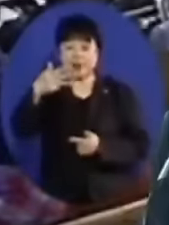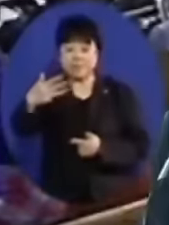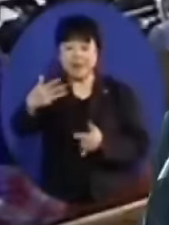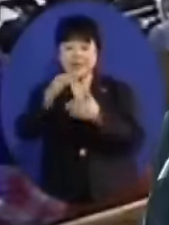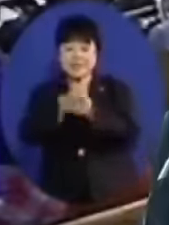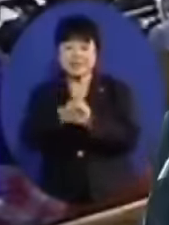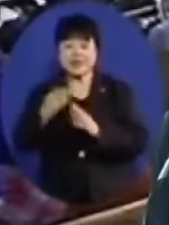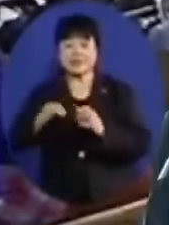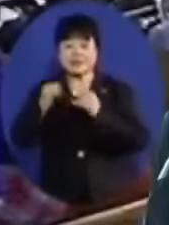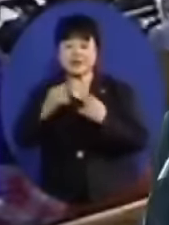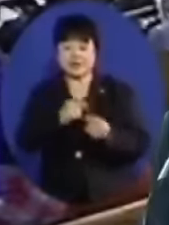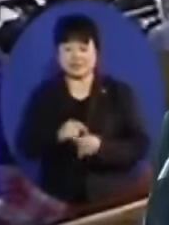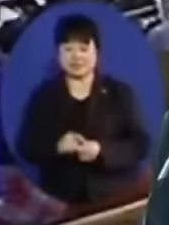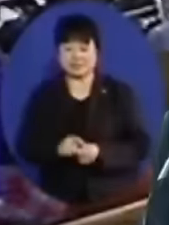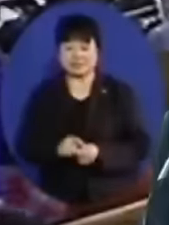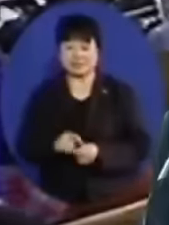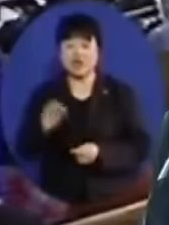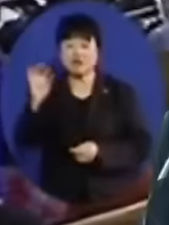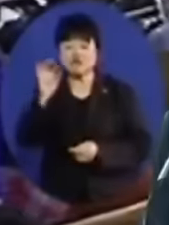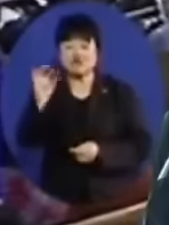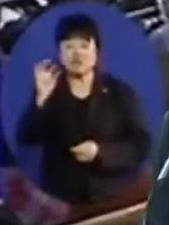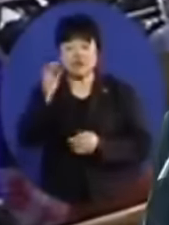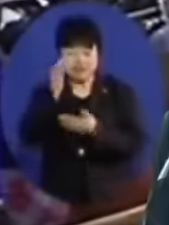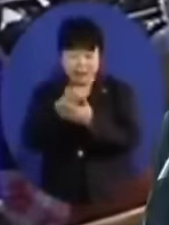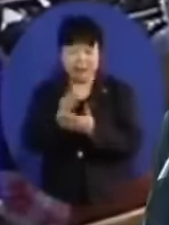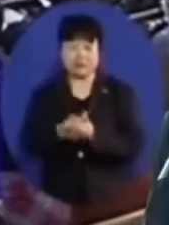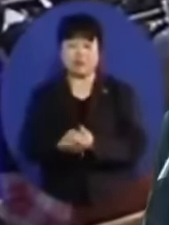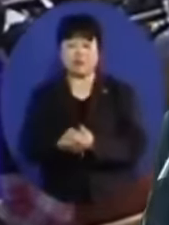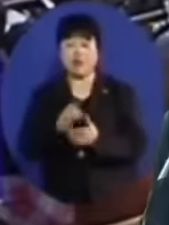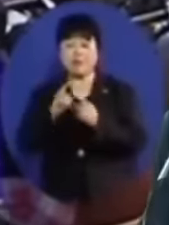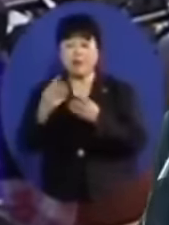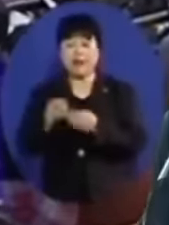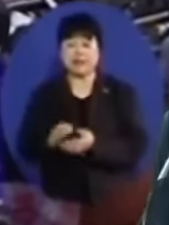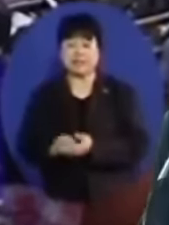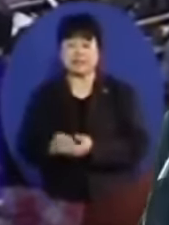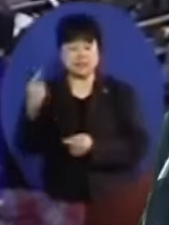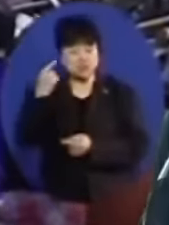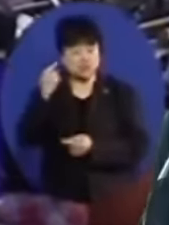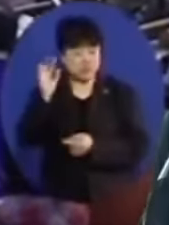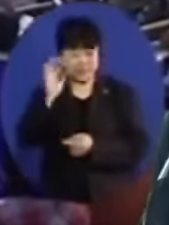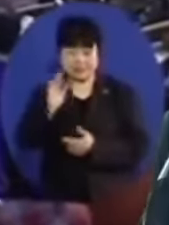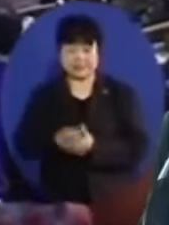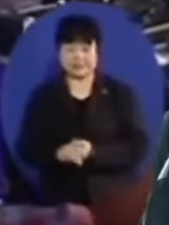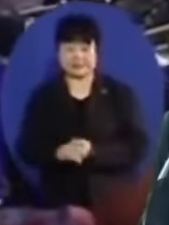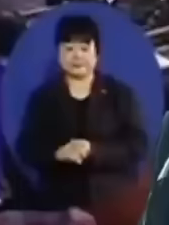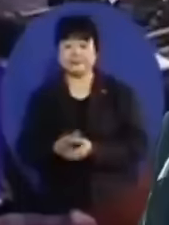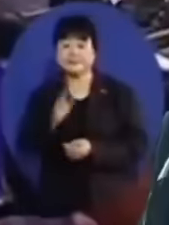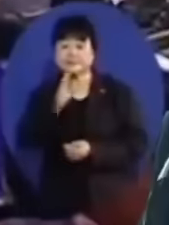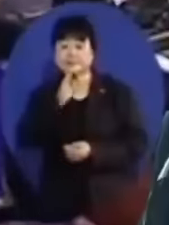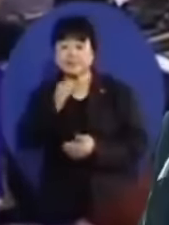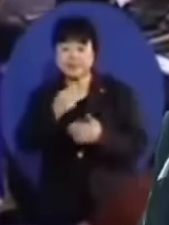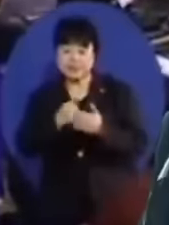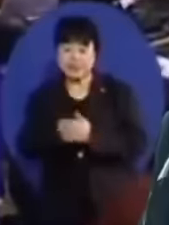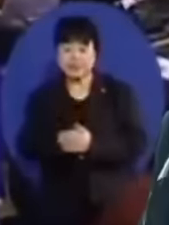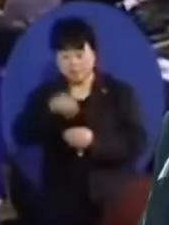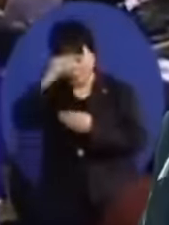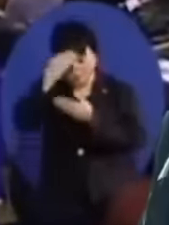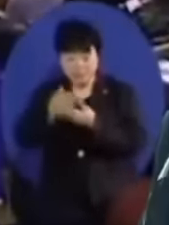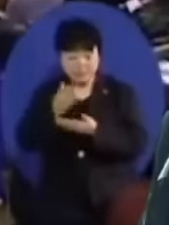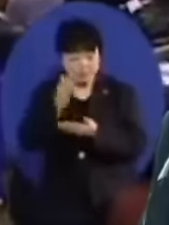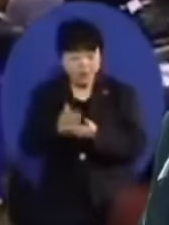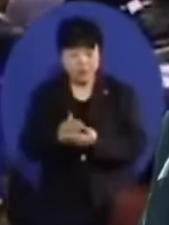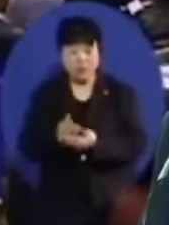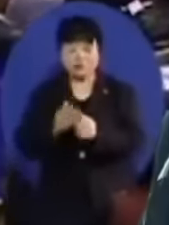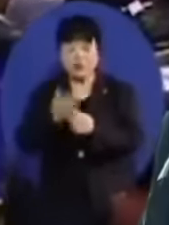때 이방인과 같이 중언부언하지 말라. 그들은 말을 많이 하여 들으실 줄 생각하느니라. 그러므로 그들을 본받지 말라. 구하기